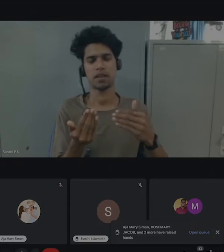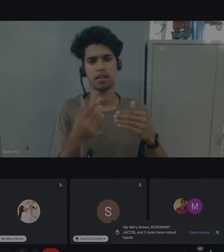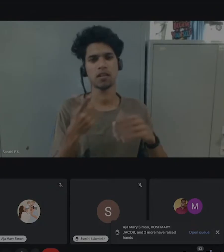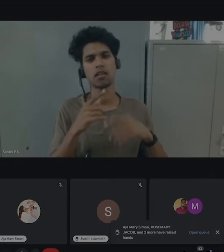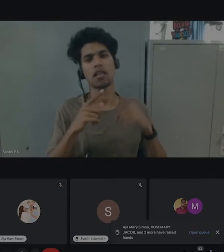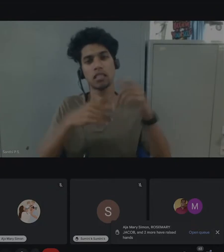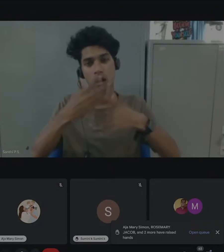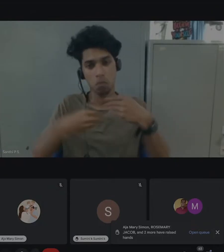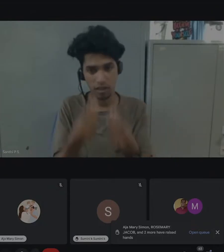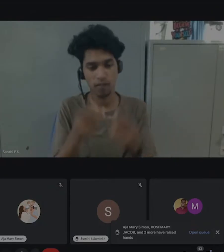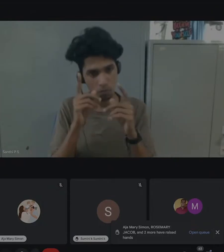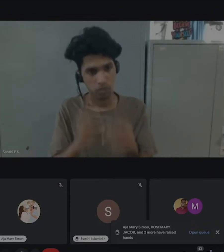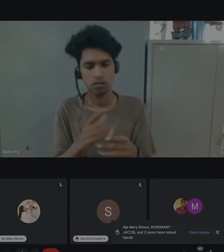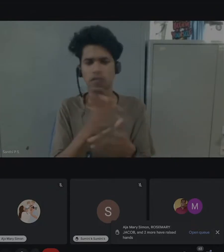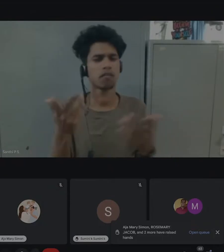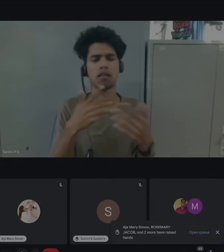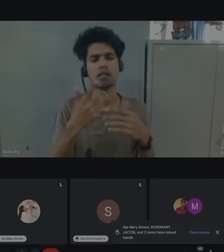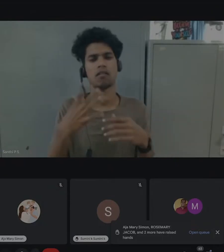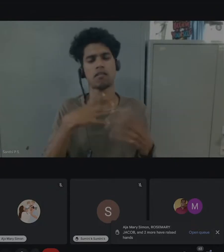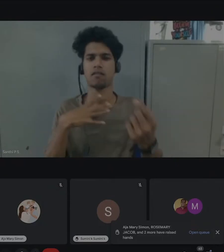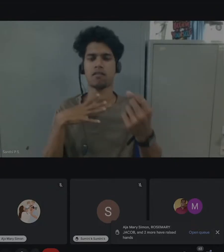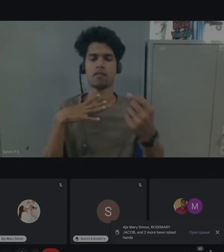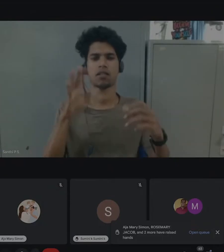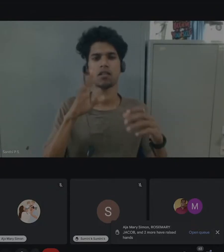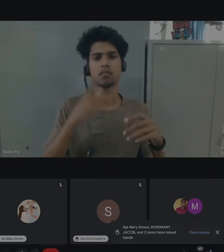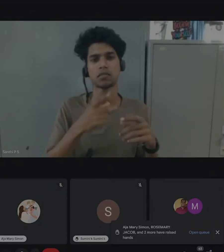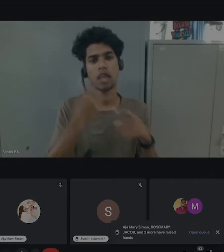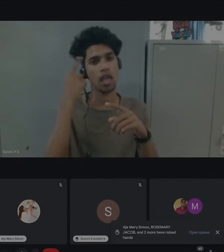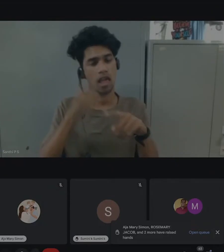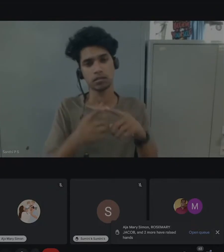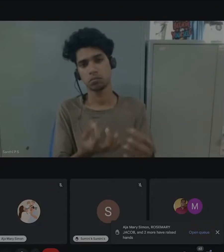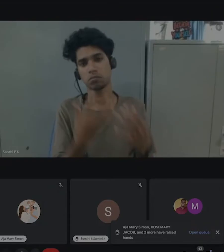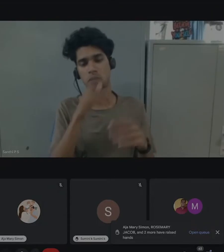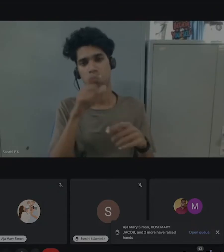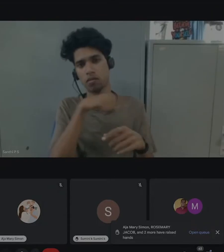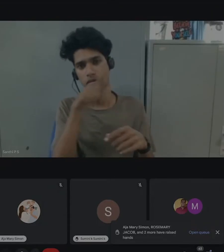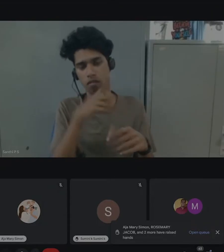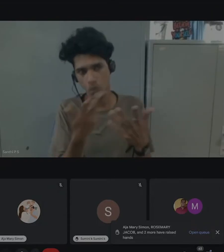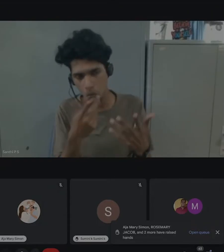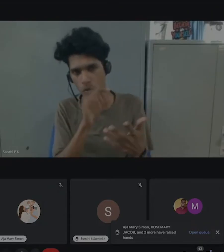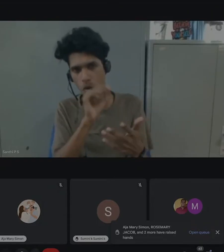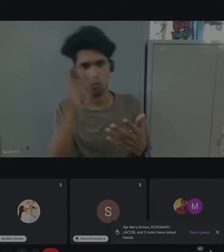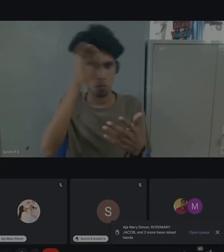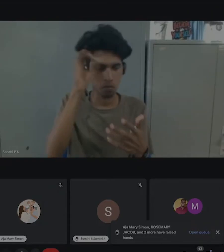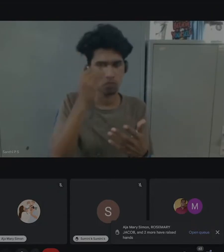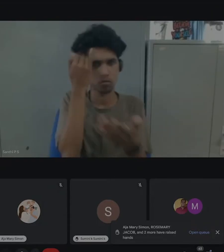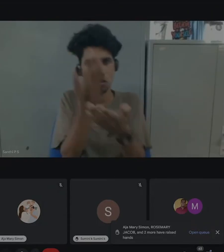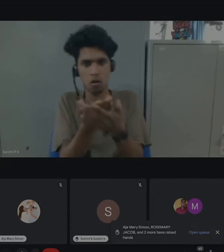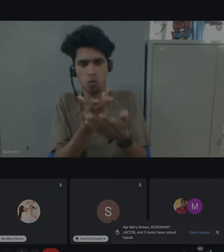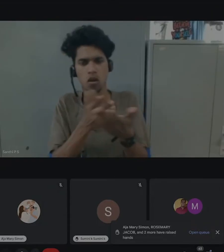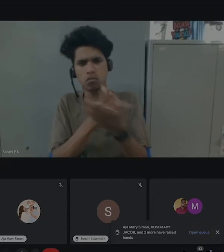കാര്യമാണ്. പക്ഷെ വിദഗ്ധരെ കാണിച്ച് അവരുടെ അഭിപ്രായം നമുക്ക് നേടാലോ. എന്താണ് അവർ പറയുന്നത്, ഡിലേ ഉണ്ടോ, സ്പീച്ച് തെറപ്പി വേണമെന്ന്